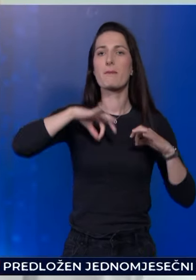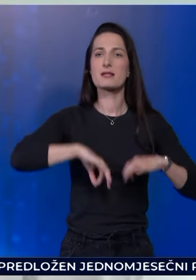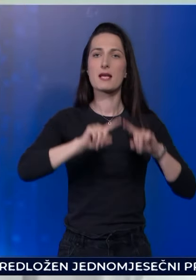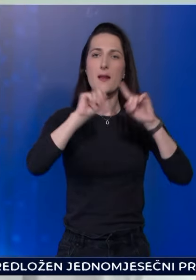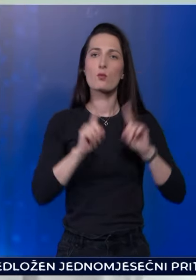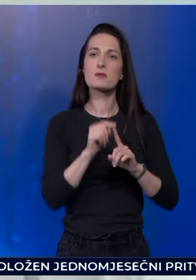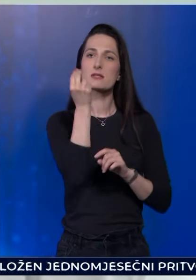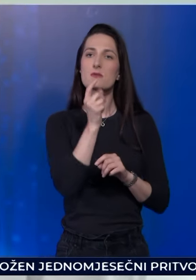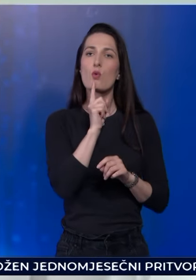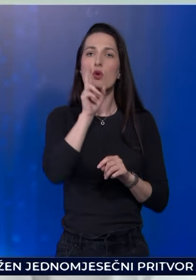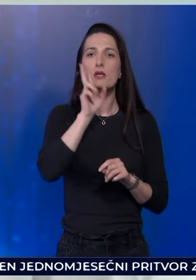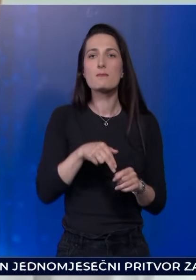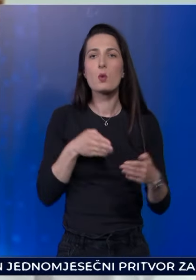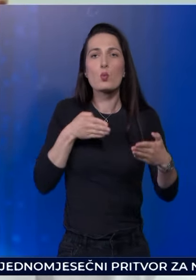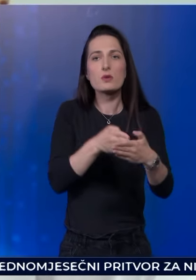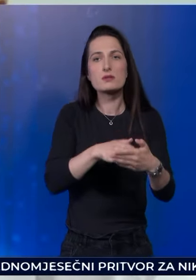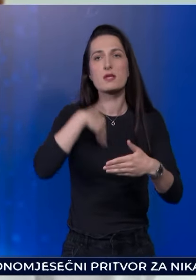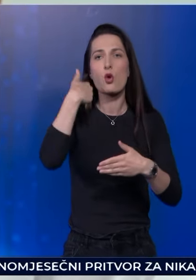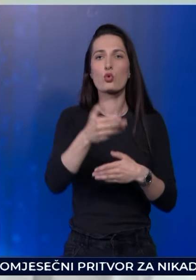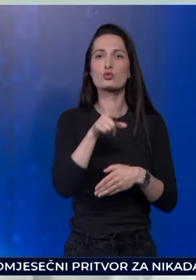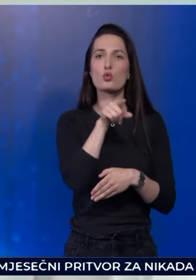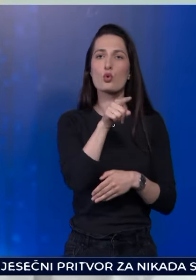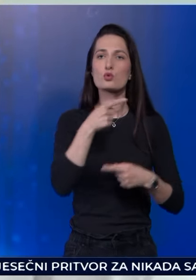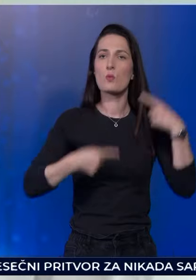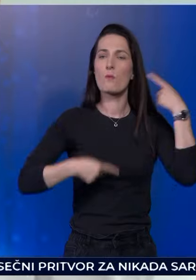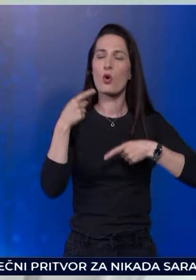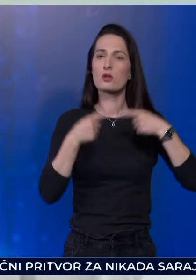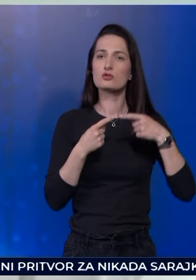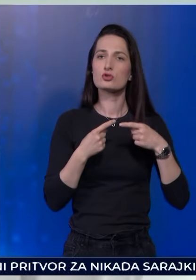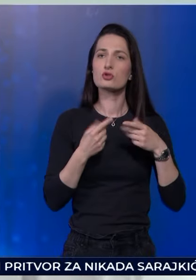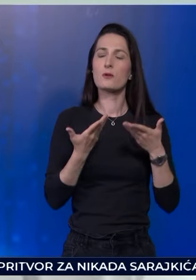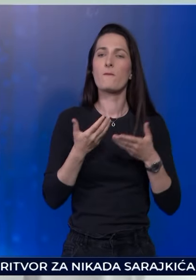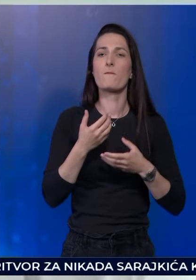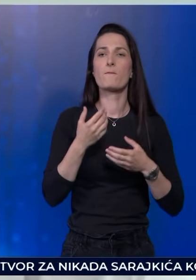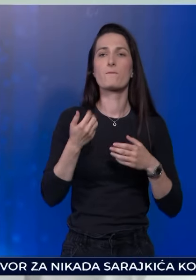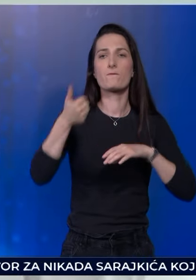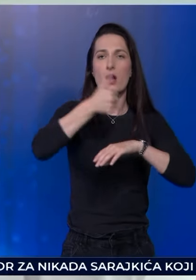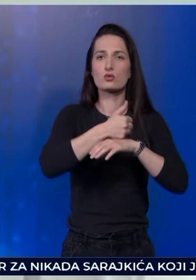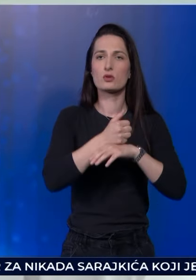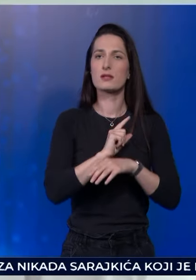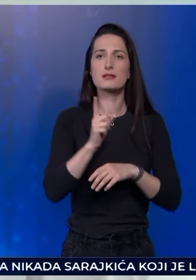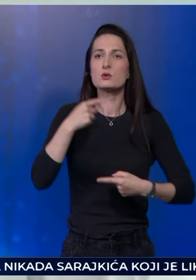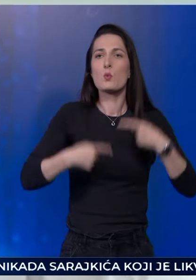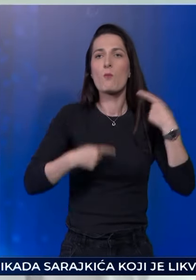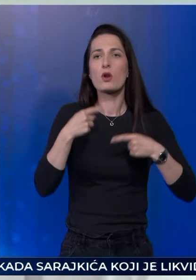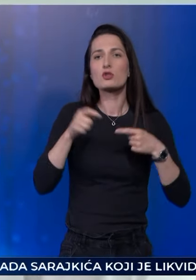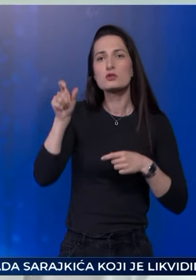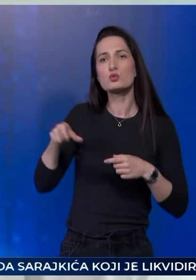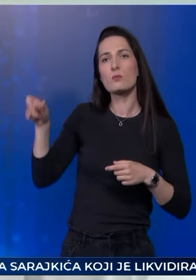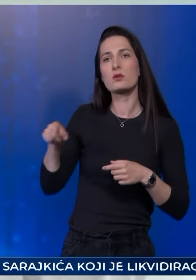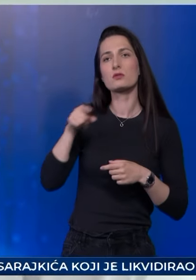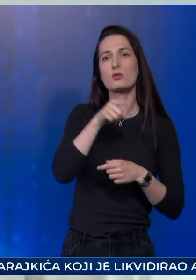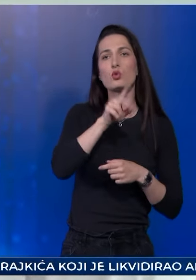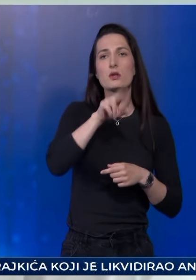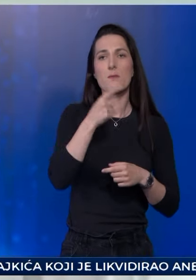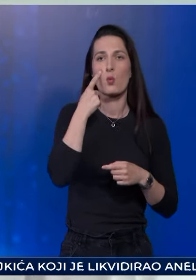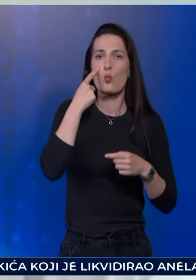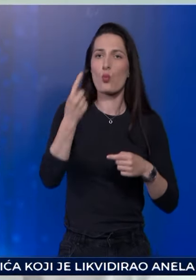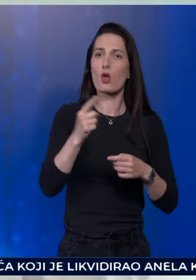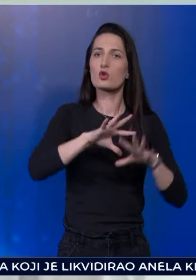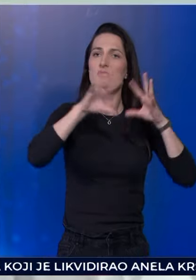ljudi, odnosno organizacije koje zaista imaju ogromno poštovanje među svim Srebreničanima i svim